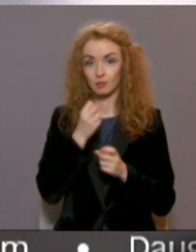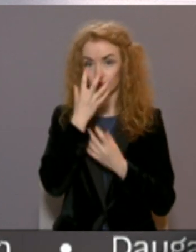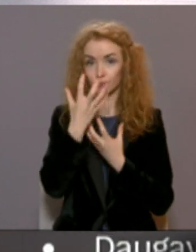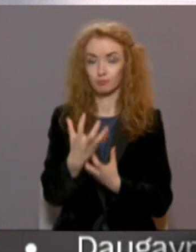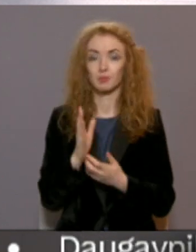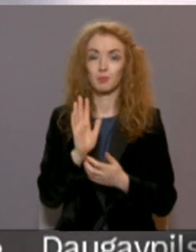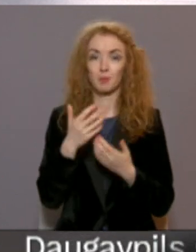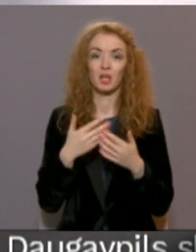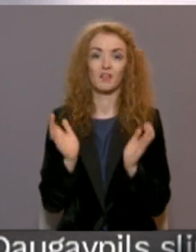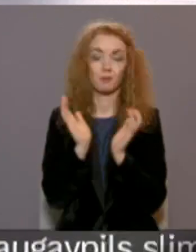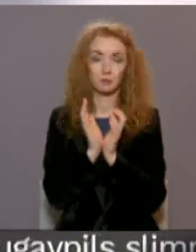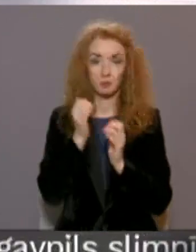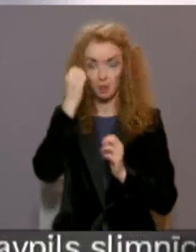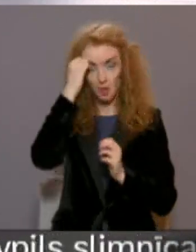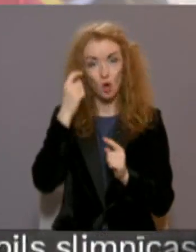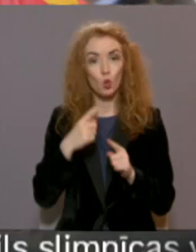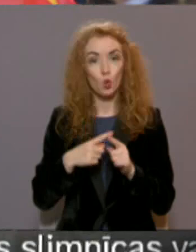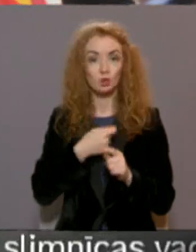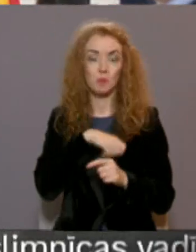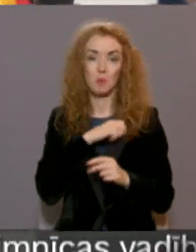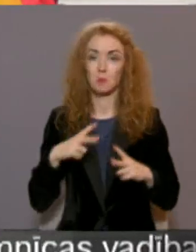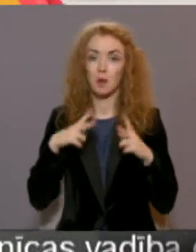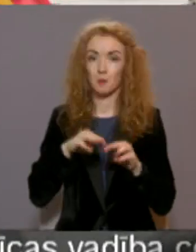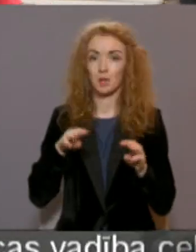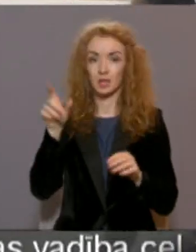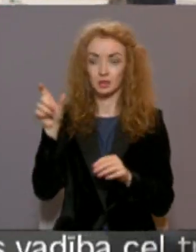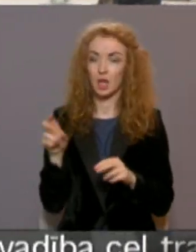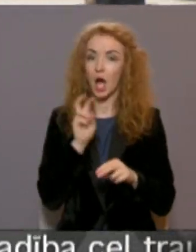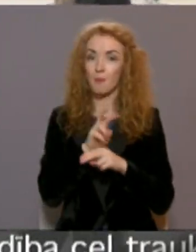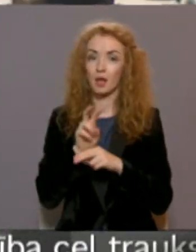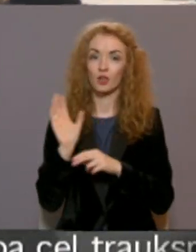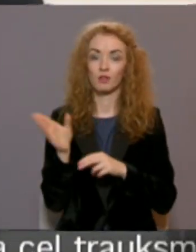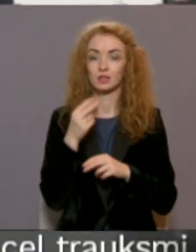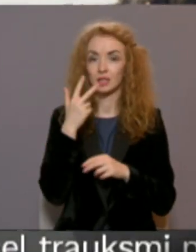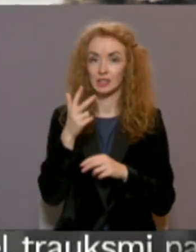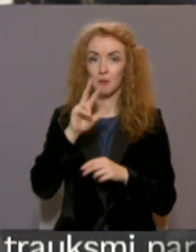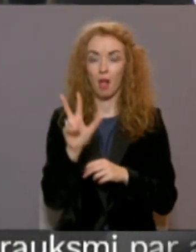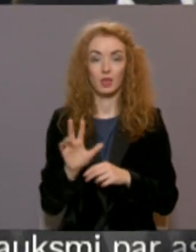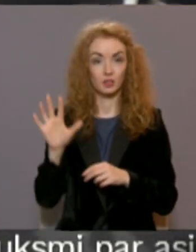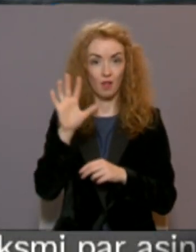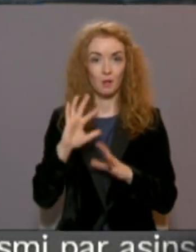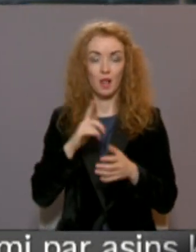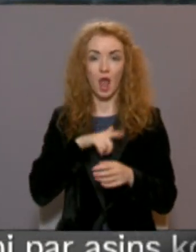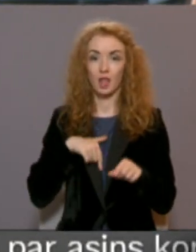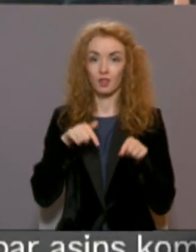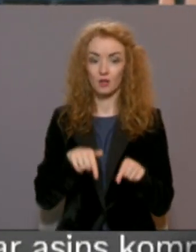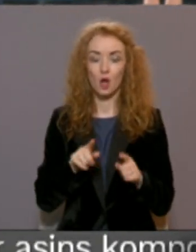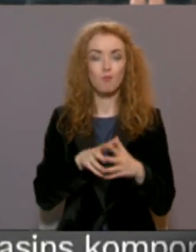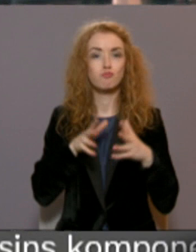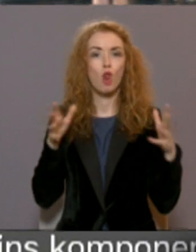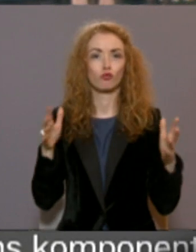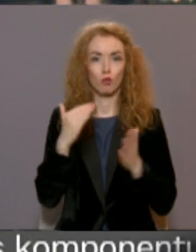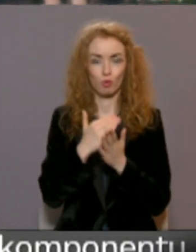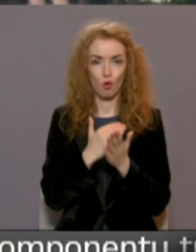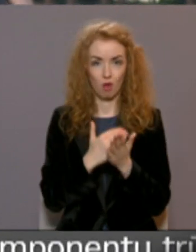pie brīvības pieminekļa. Spānijas premjerministrs apmeklē visas trīs Baltijas valstis, taču Latvijā viņam ir plašākā